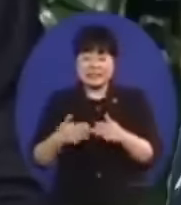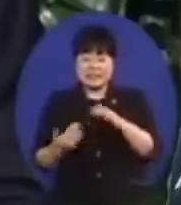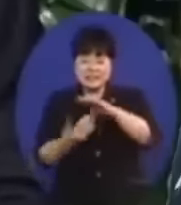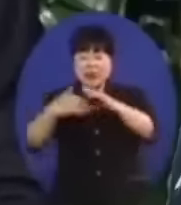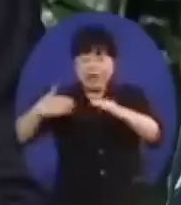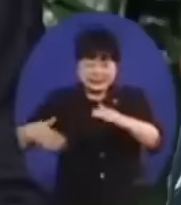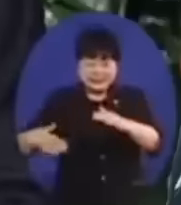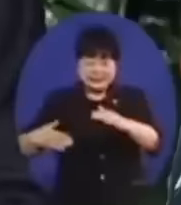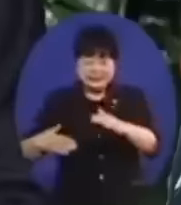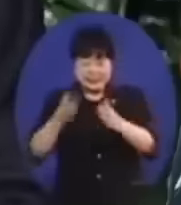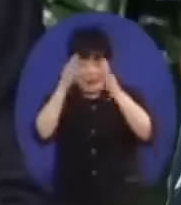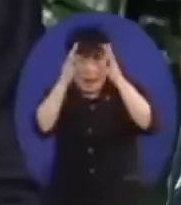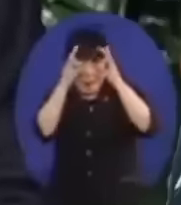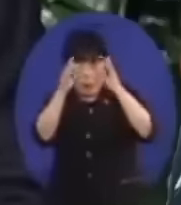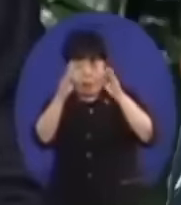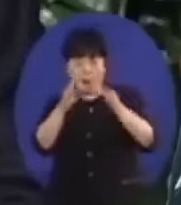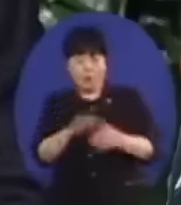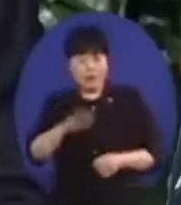않은 것을 바라보고